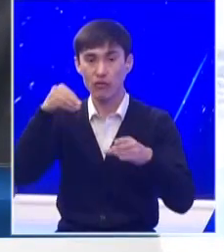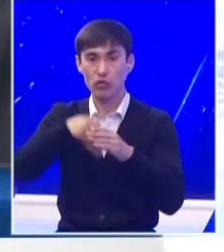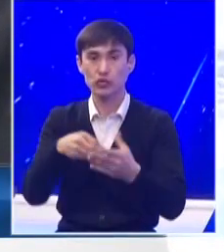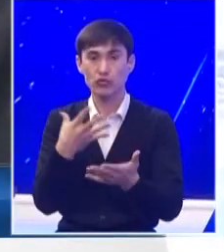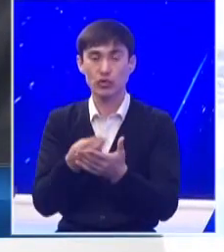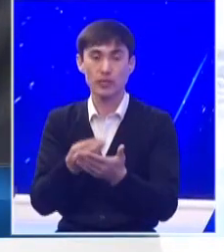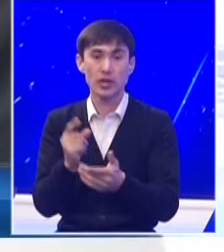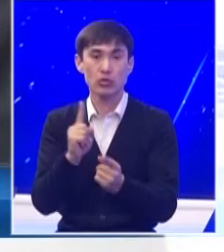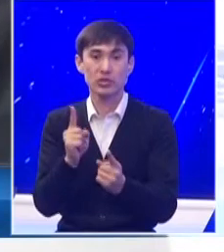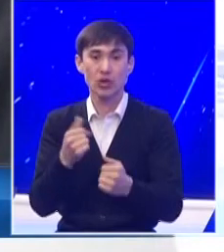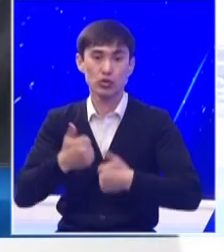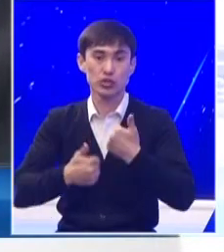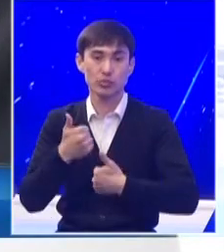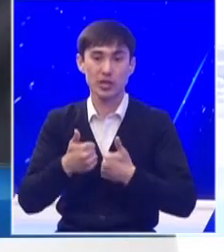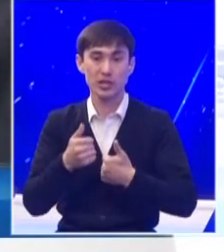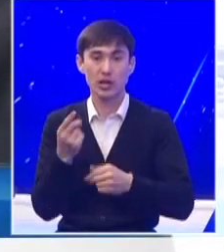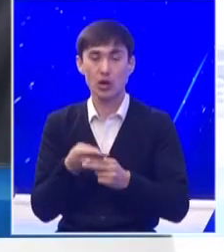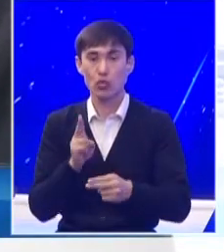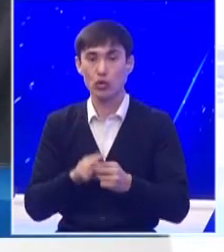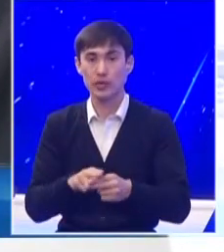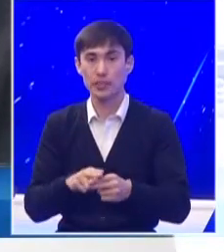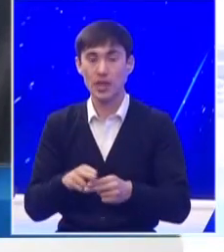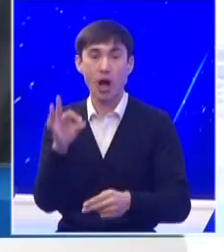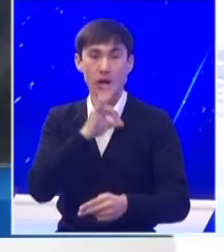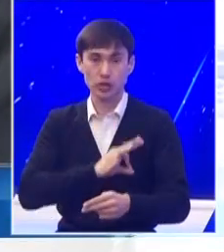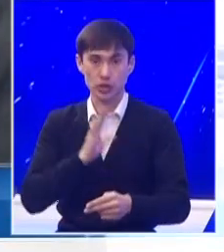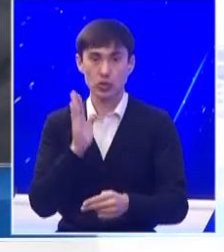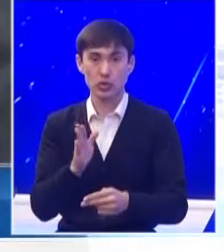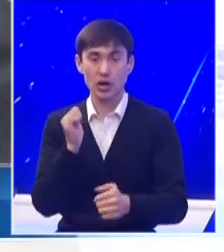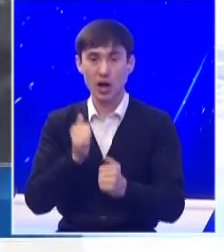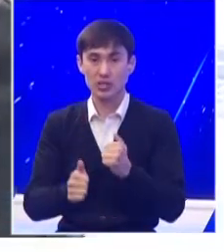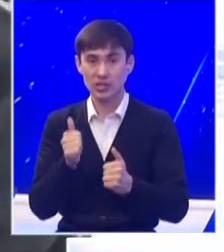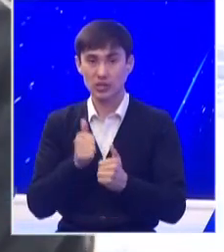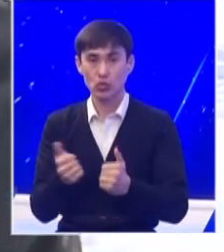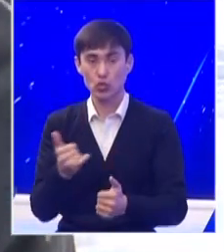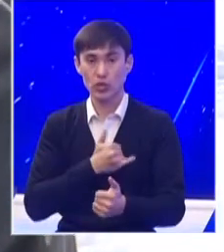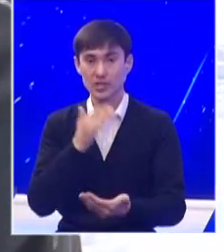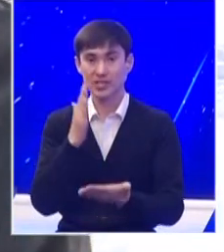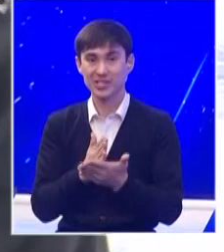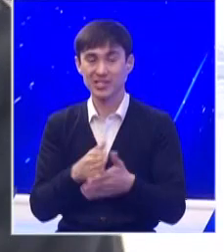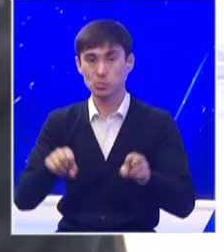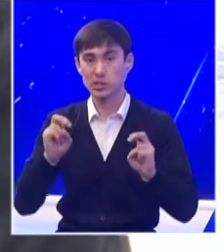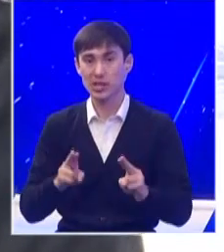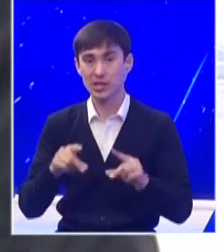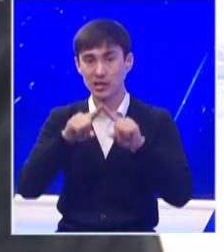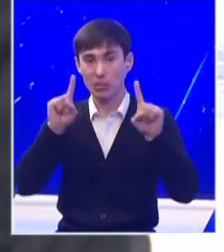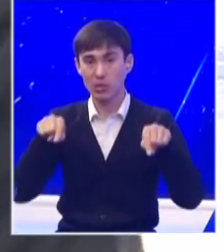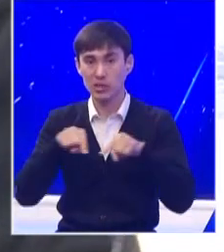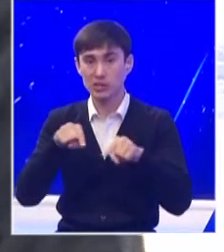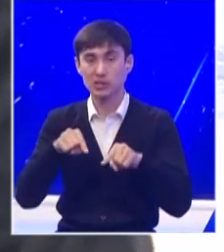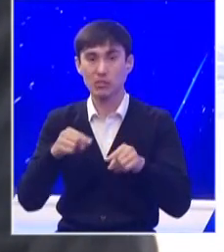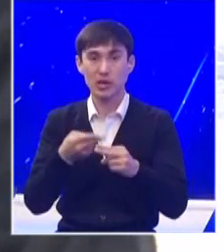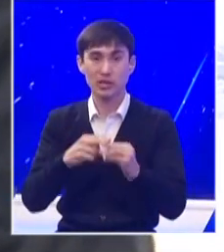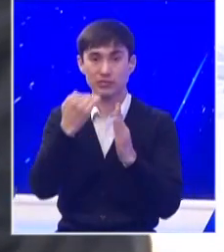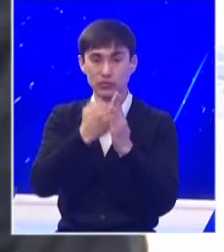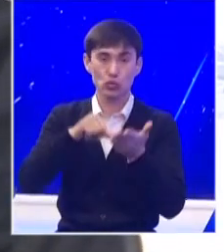вклад, потому что это такой чемпионат, который очки дает. У нас есть специальная таблица, по этой таблице